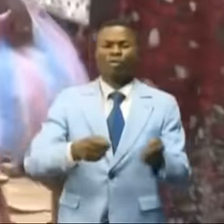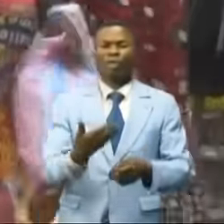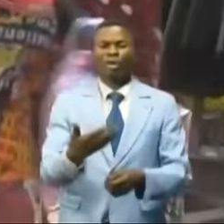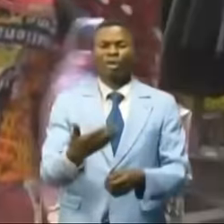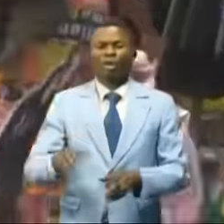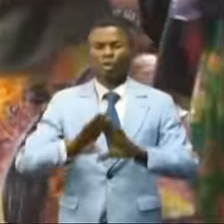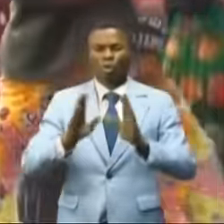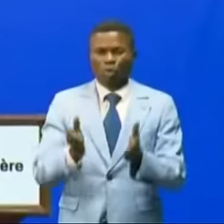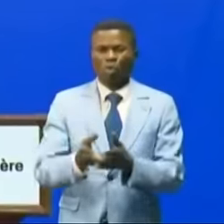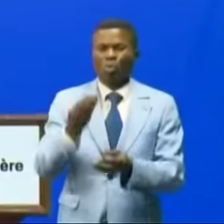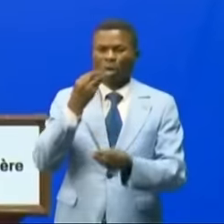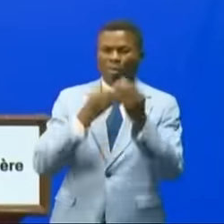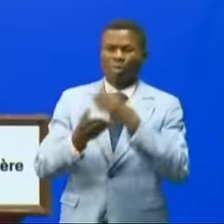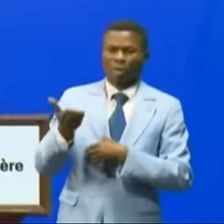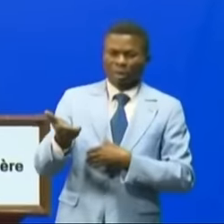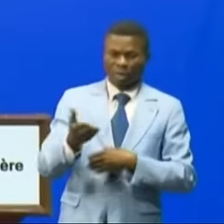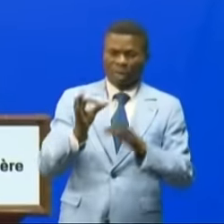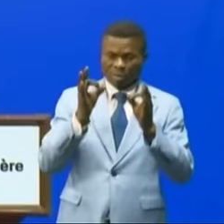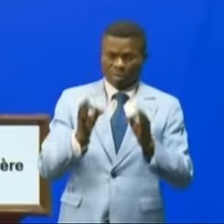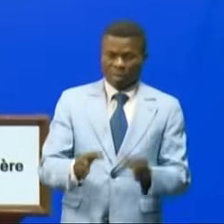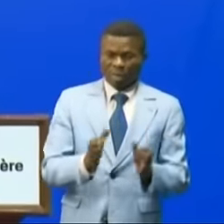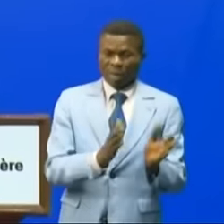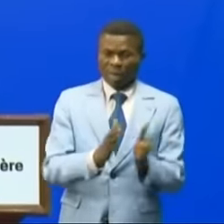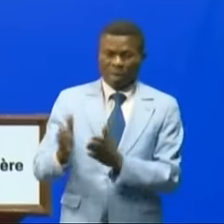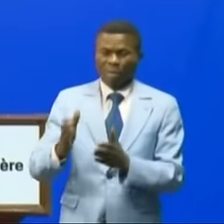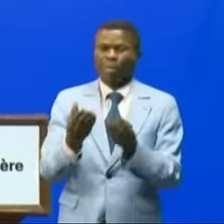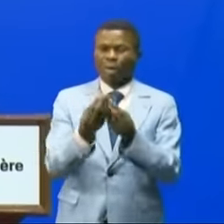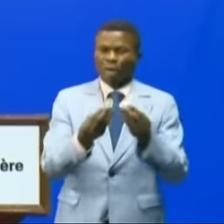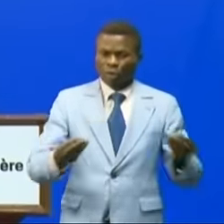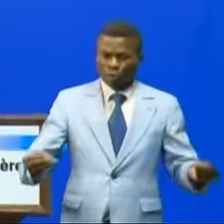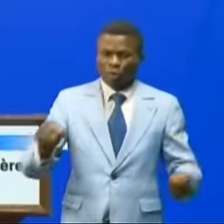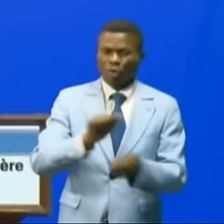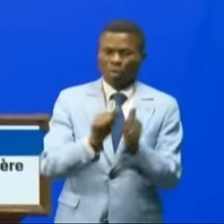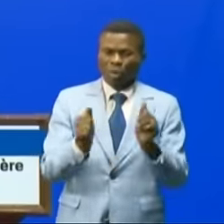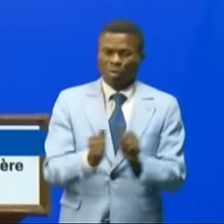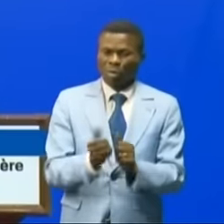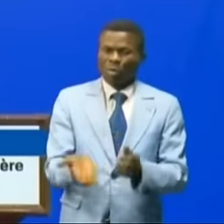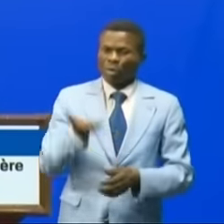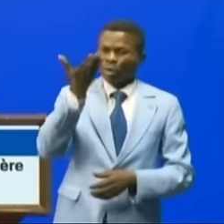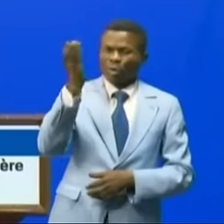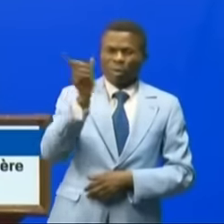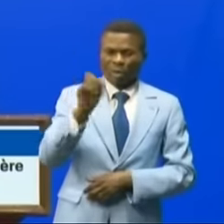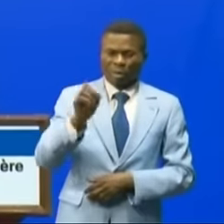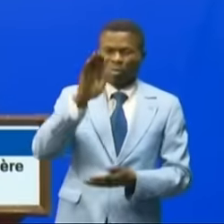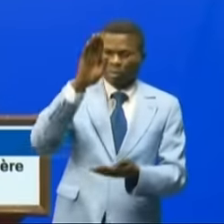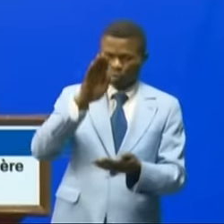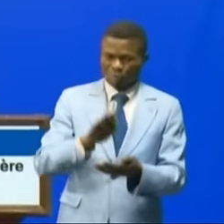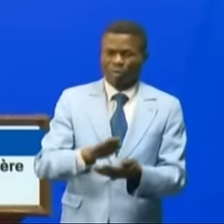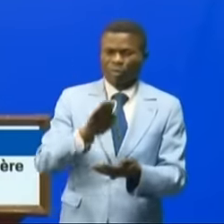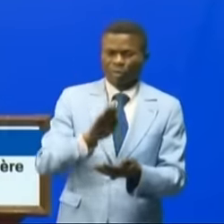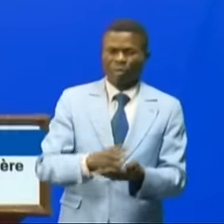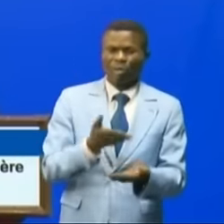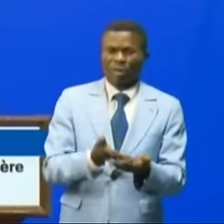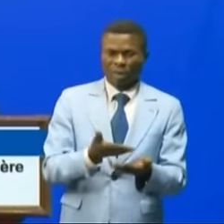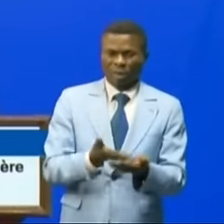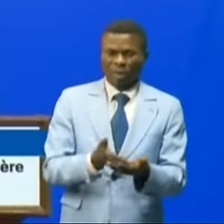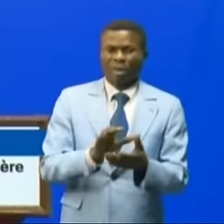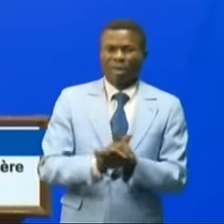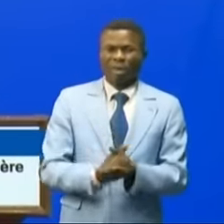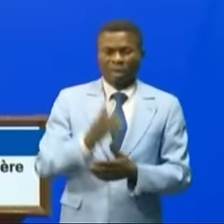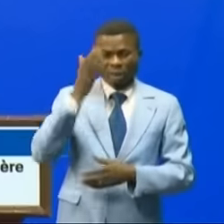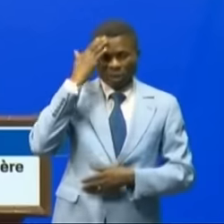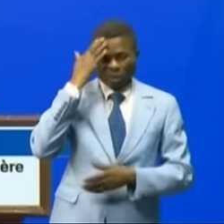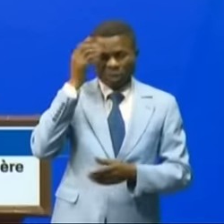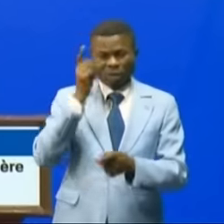grande consommation. Ce qui est envisagé n'est pas très différent de ce que le gouvernement fait déjà sur le prix des produits pétroliers. Sachez